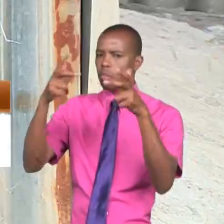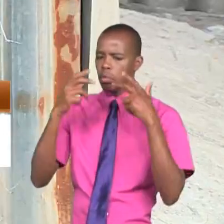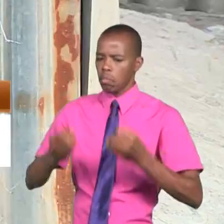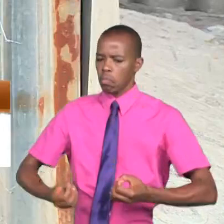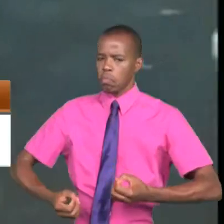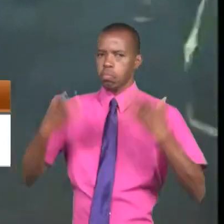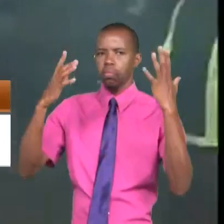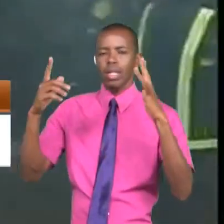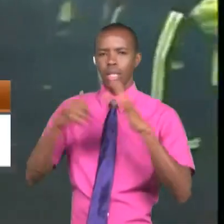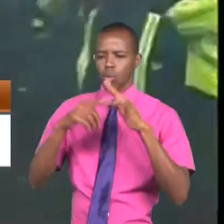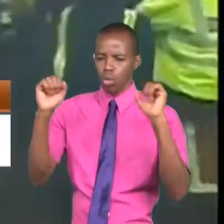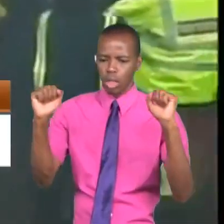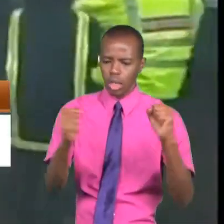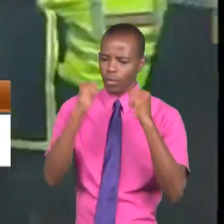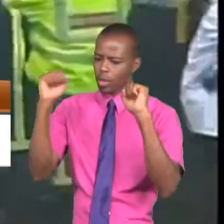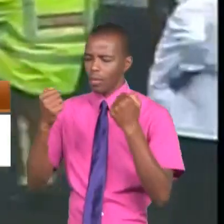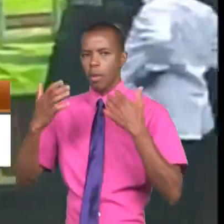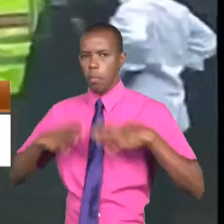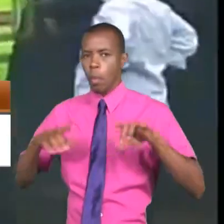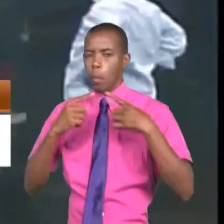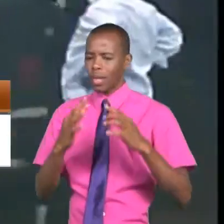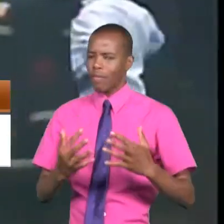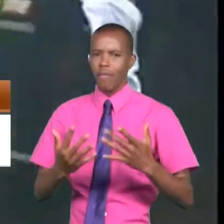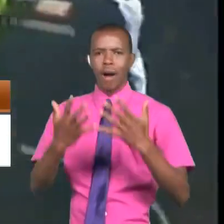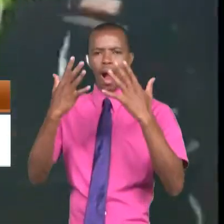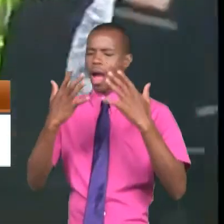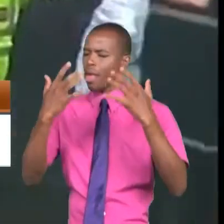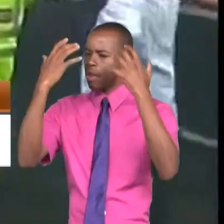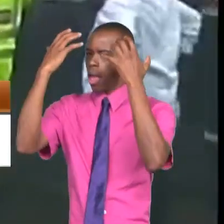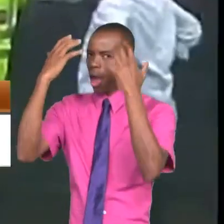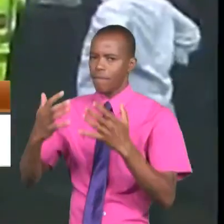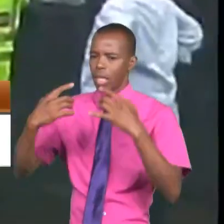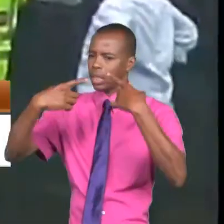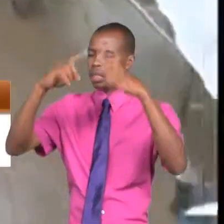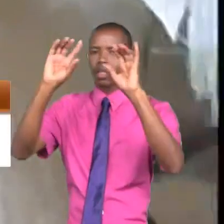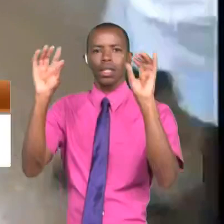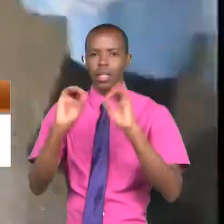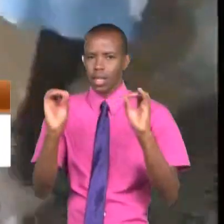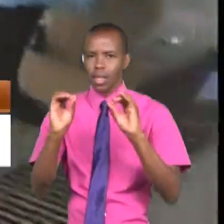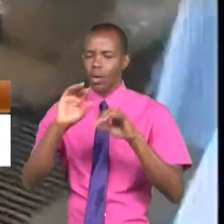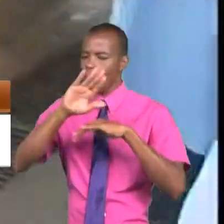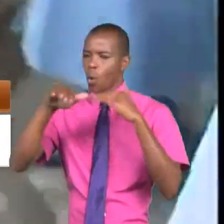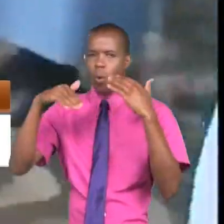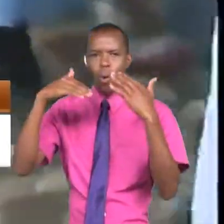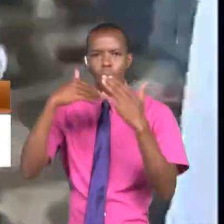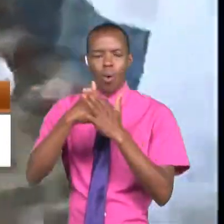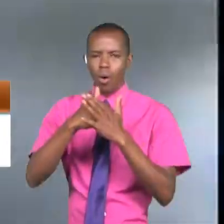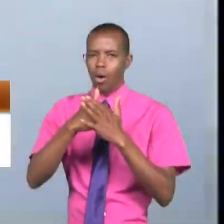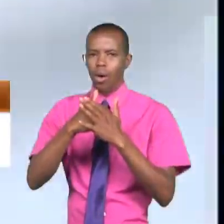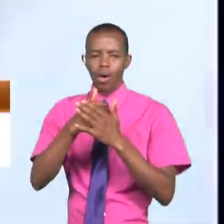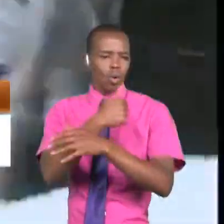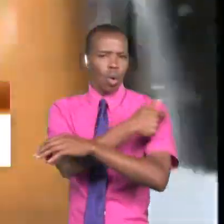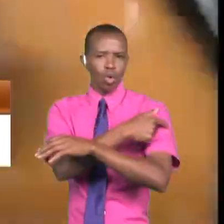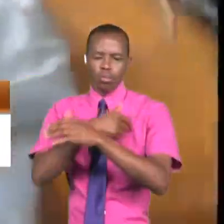walianza shughuli za uokozi, ila makali ya moto yaliwazidi. Juhudi zao hazikufua dafu, wote walijipata